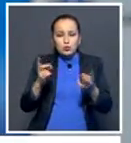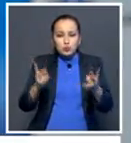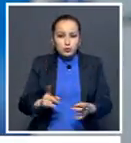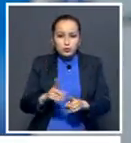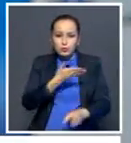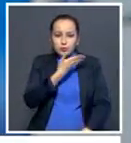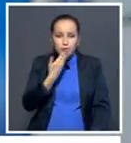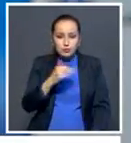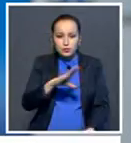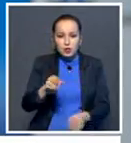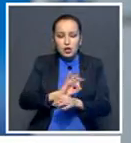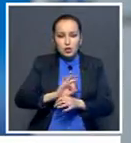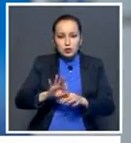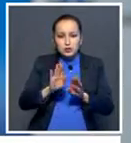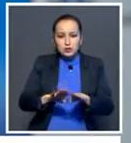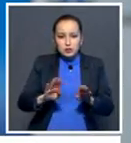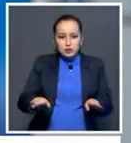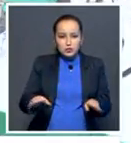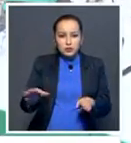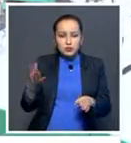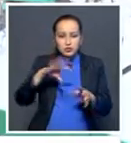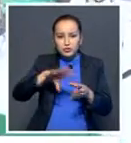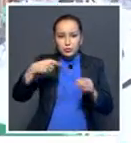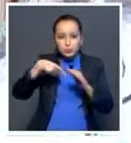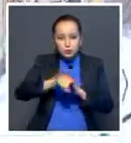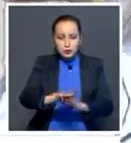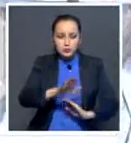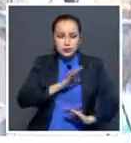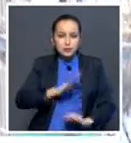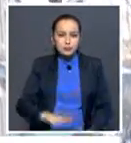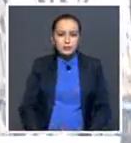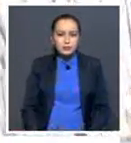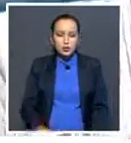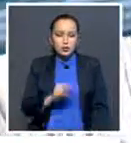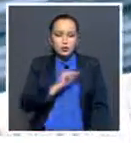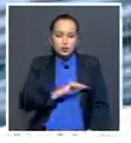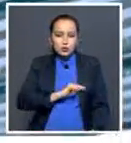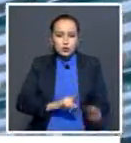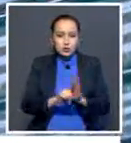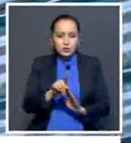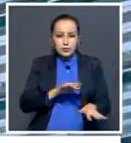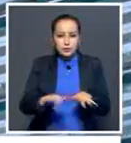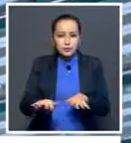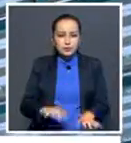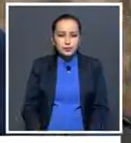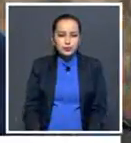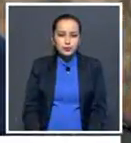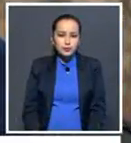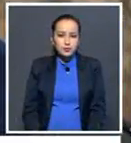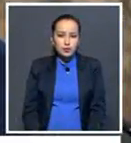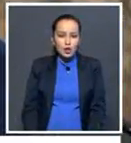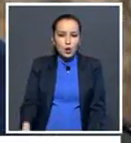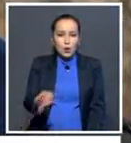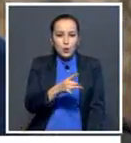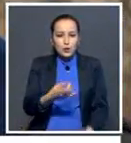кісілерге зиян келген жоқ. Балдарға тем более, балдар іште бәрі жұмысымыз жүргізіп жатырмыз. Облыс бойынша қазіргі таңда